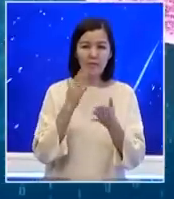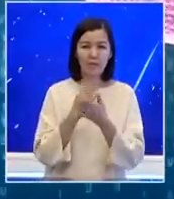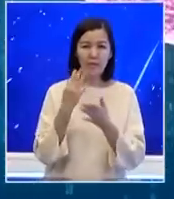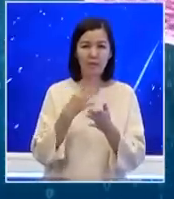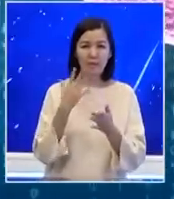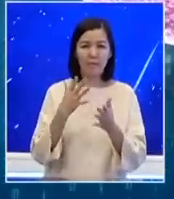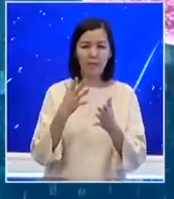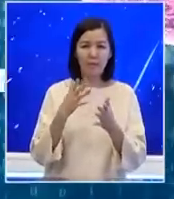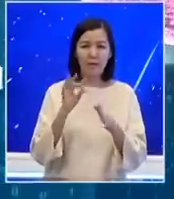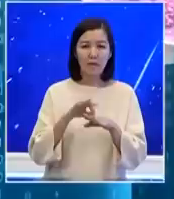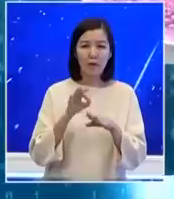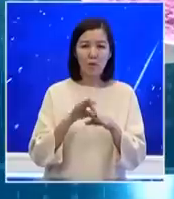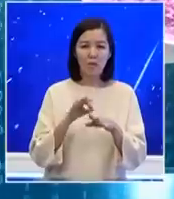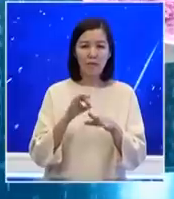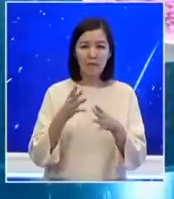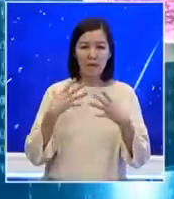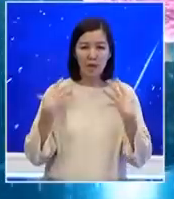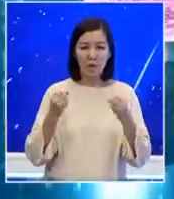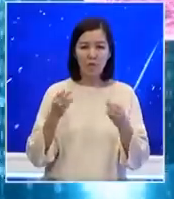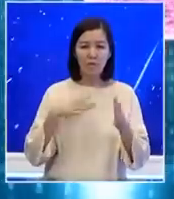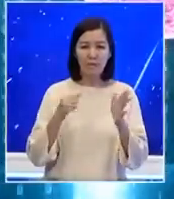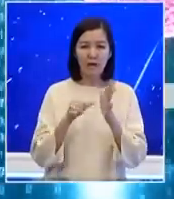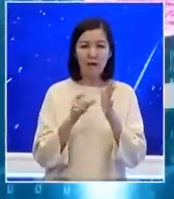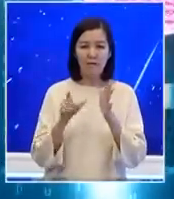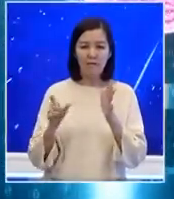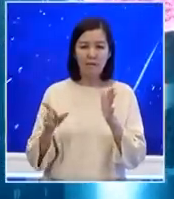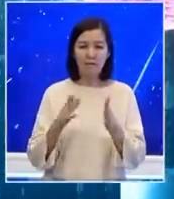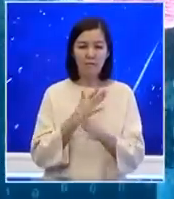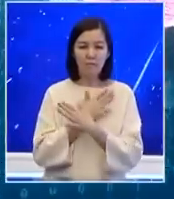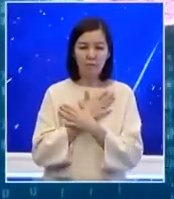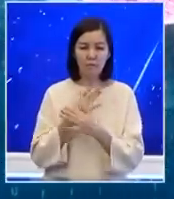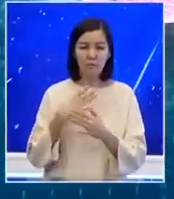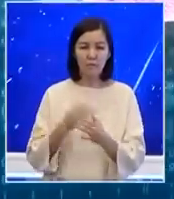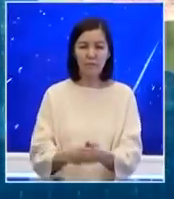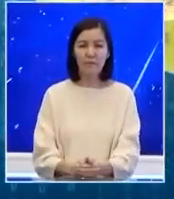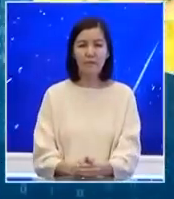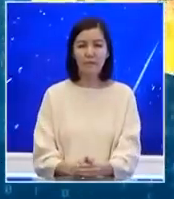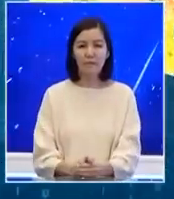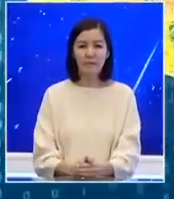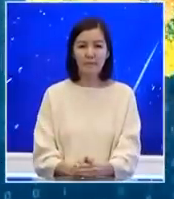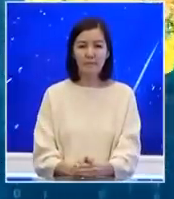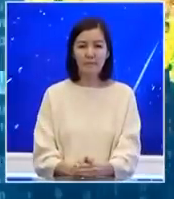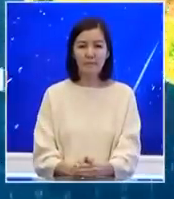жатыр. 45 науқас бұл дерттен сауығып шықса, 6 адам көз жұмды.